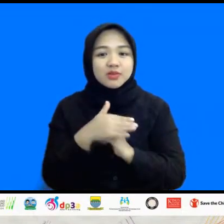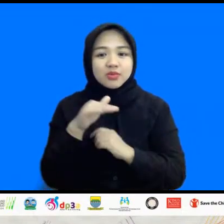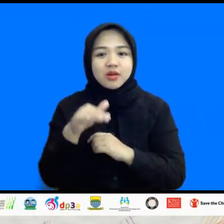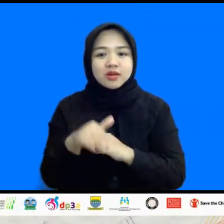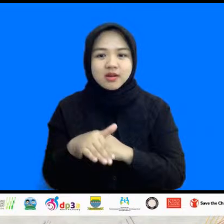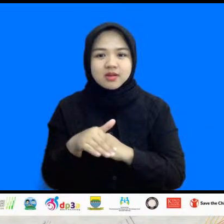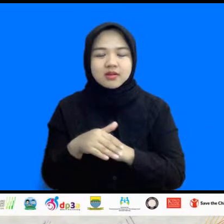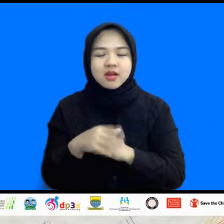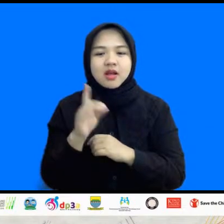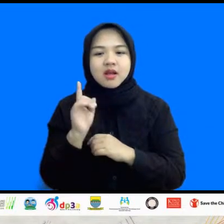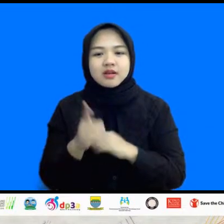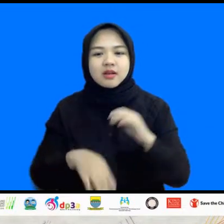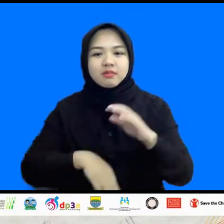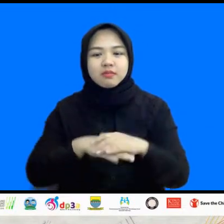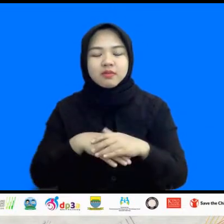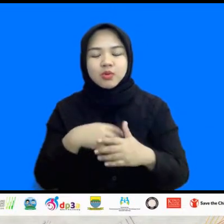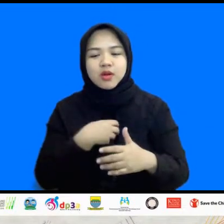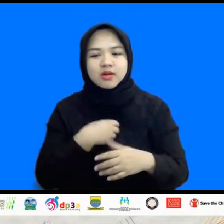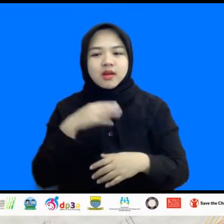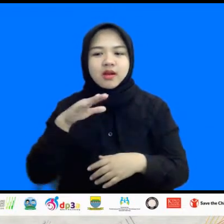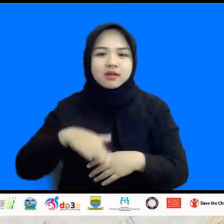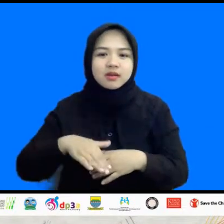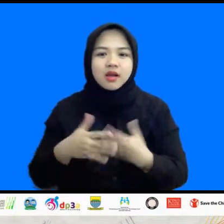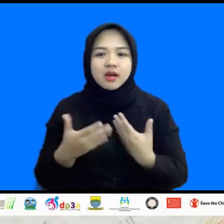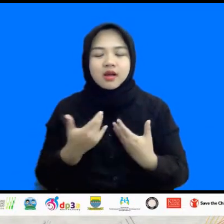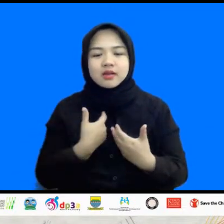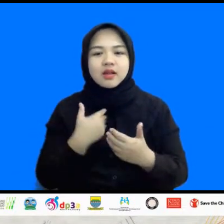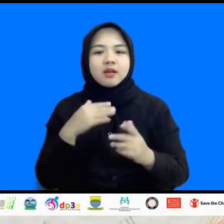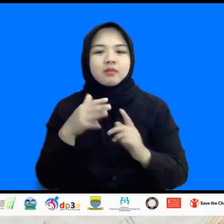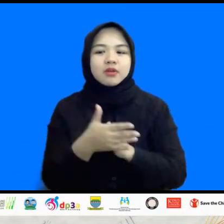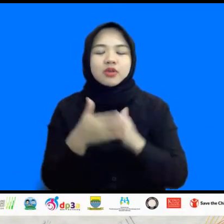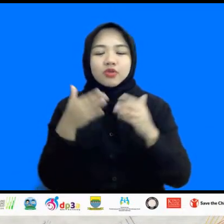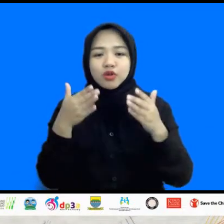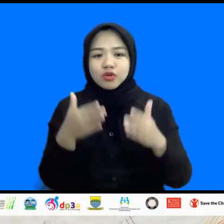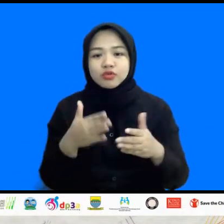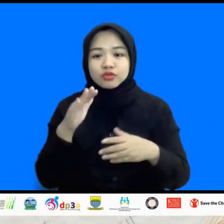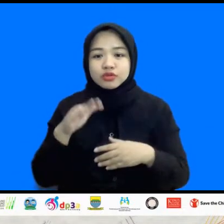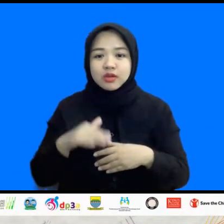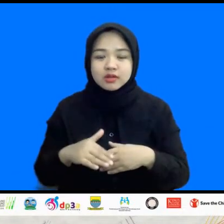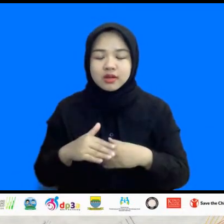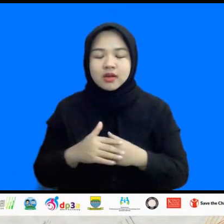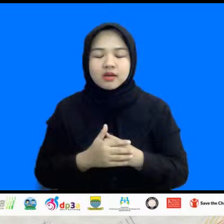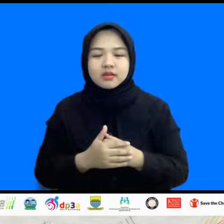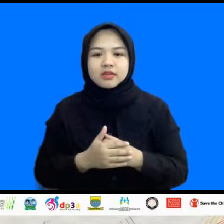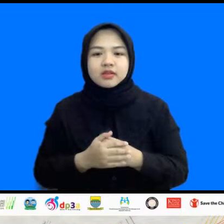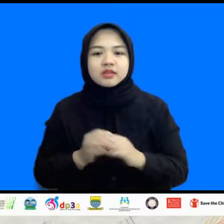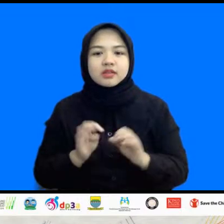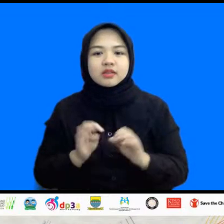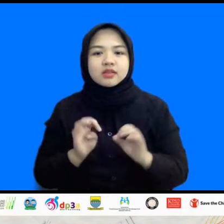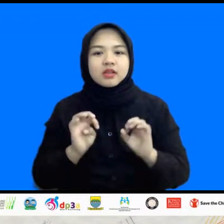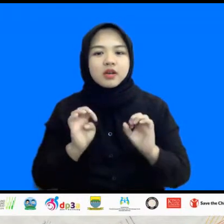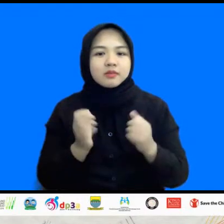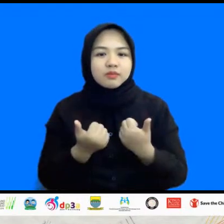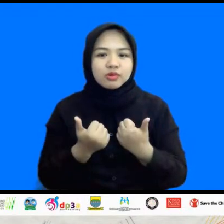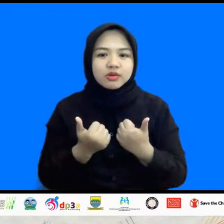di dalamnya ada pemenuhan hak anak, termasuk juga ada perlindungan khusus anak dengan model